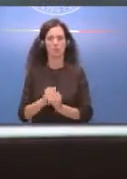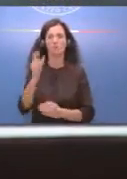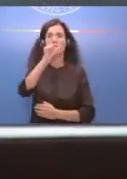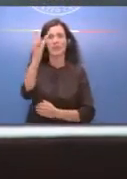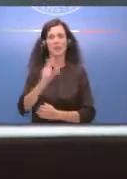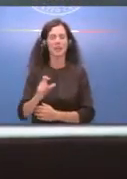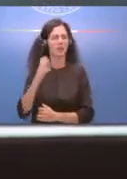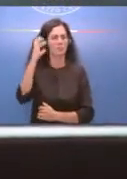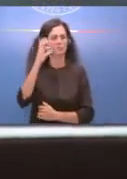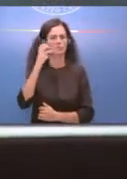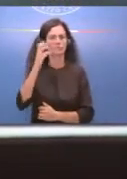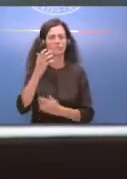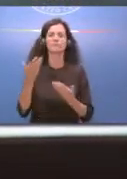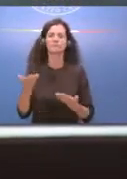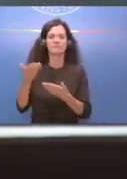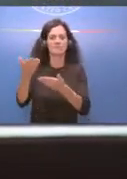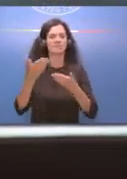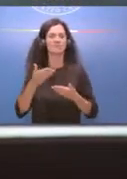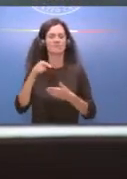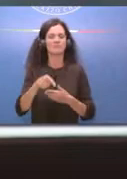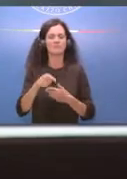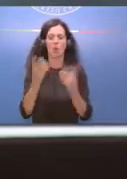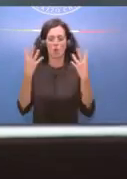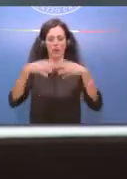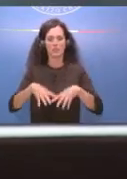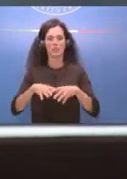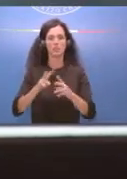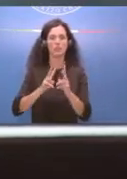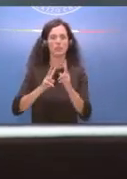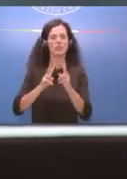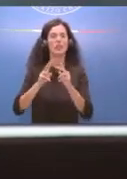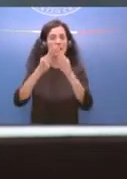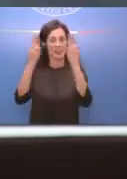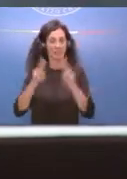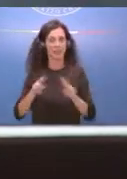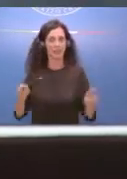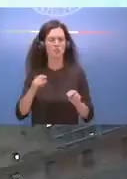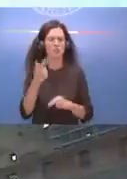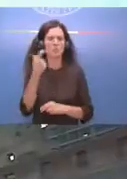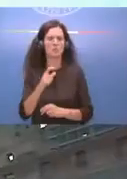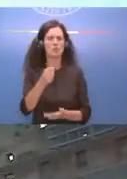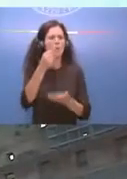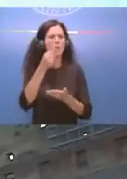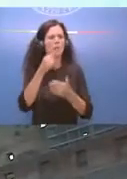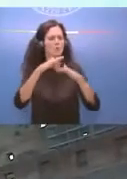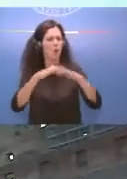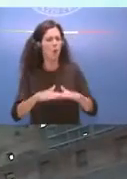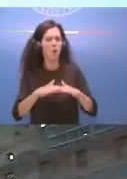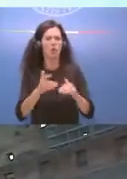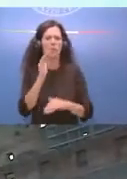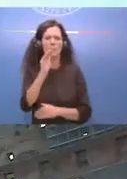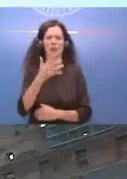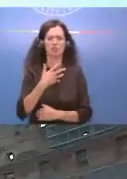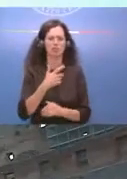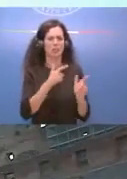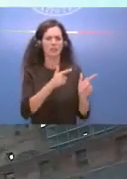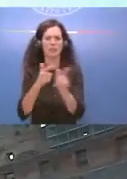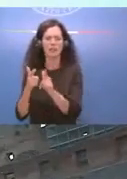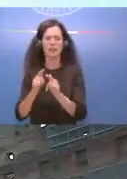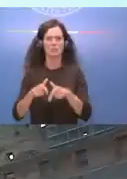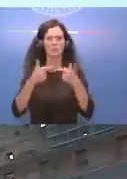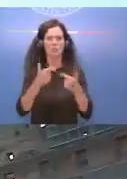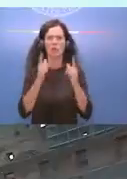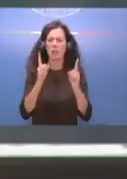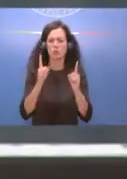aver invocato la risposta delle organizzazioni internazionali ma le minacce che colpiscono il patrimonio dal terrorismo alle calamità naturali al